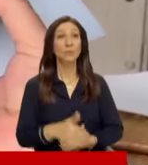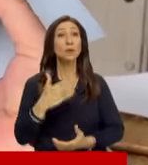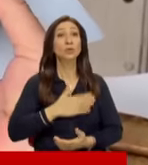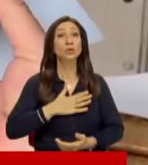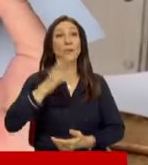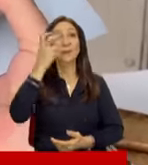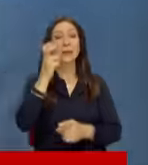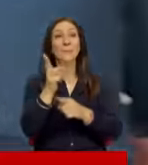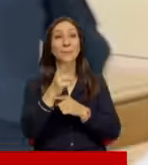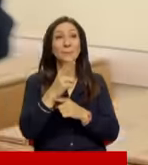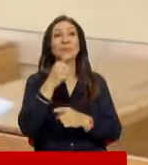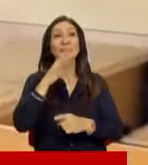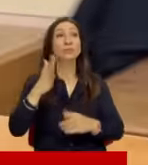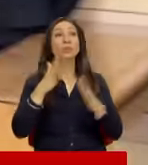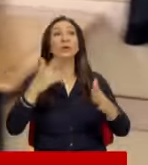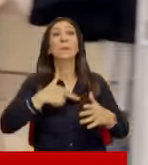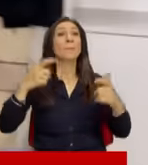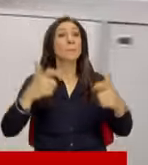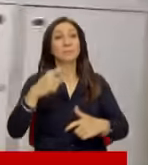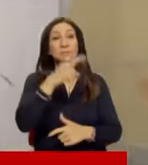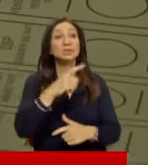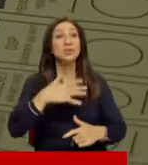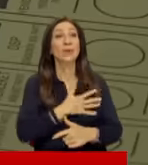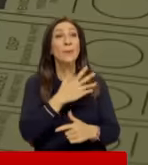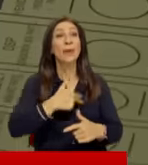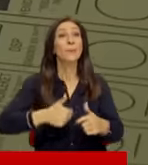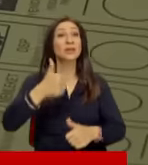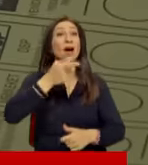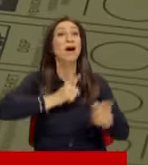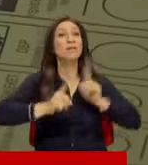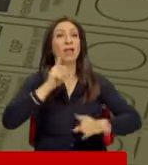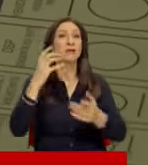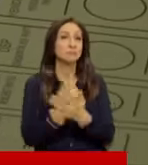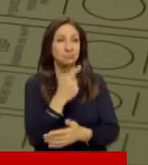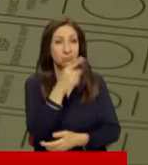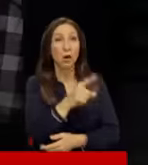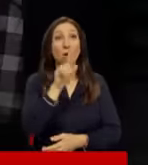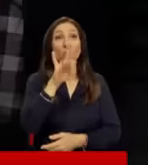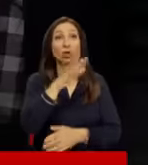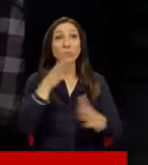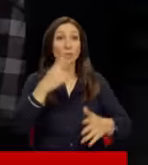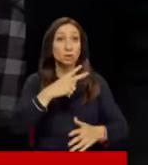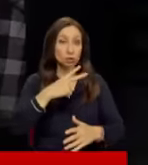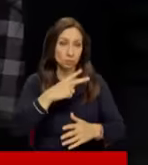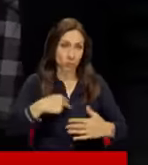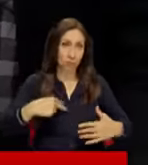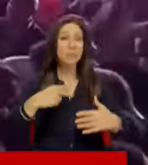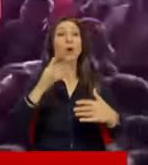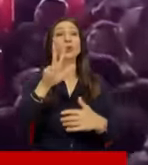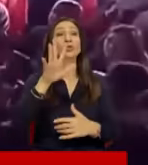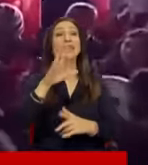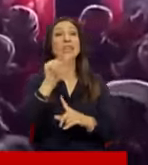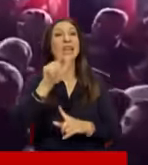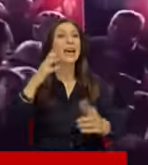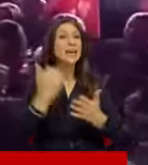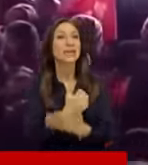Bursa, Manisa, Balıkesir ve Denizli Büyükşehir Belediyelerinde CHP'li belediye başkan adayları seçildi. 14'ü büyükşehir, 35 ili kazanan